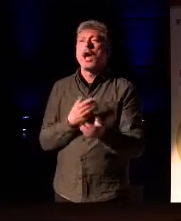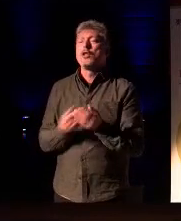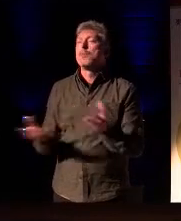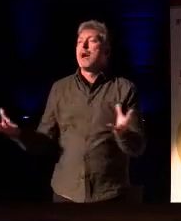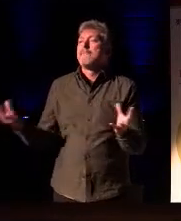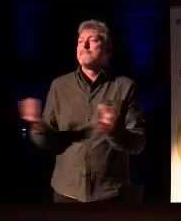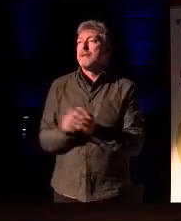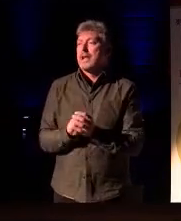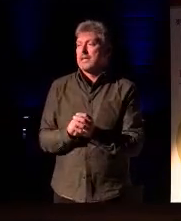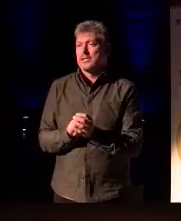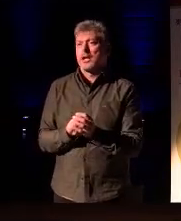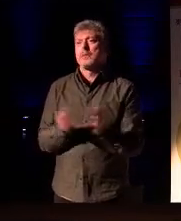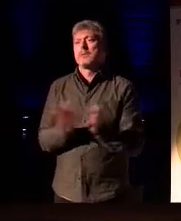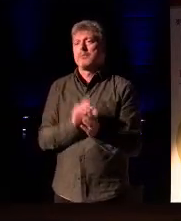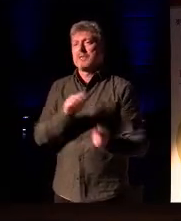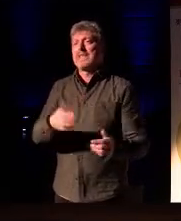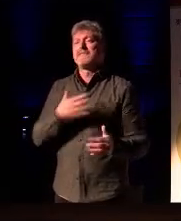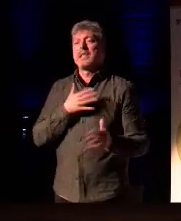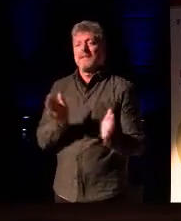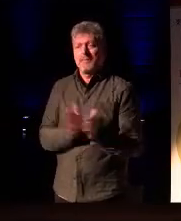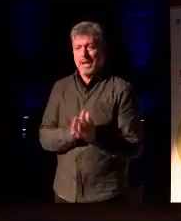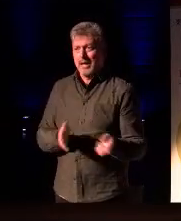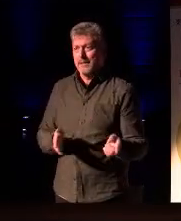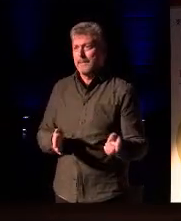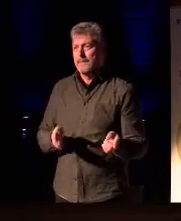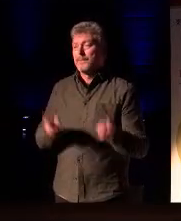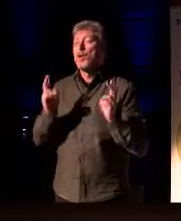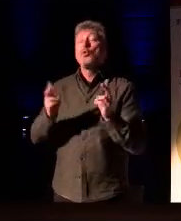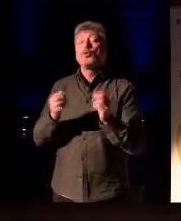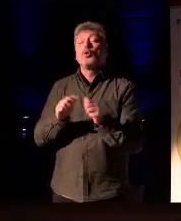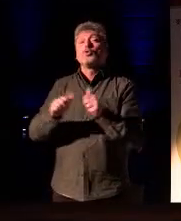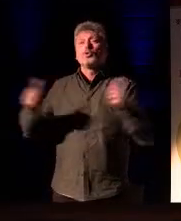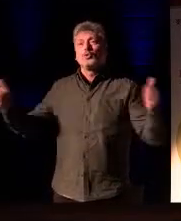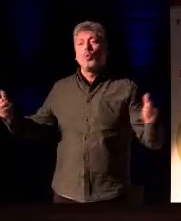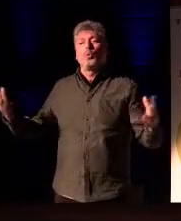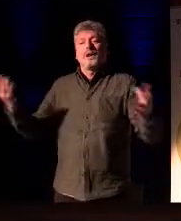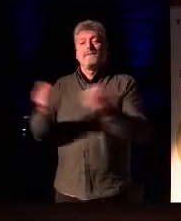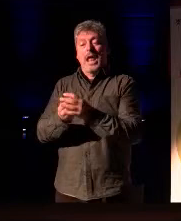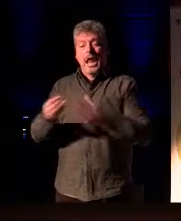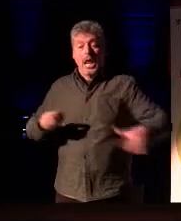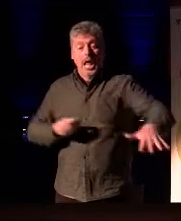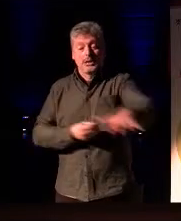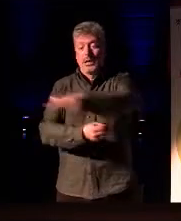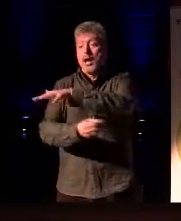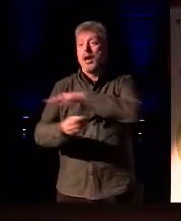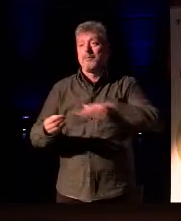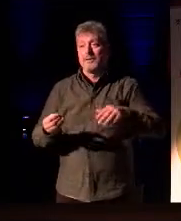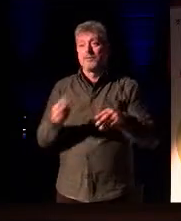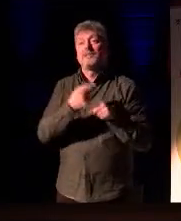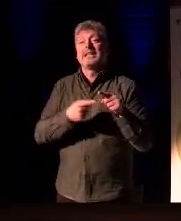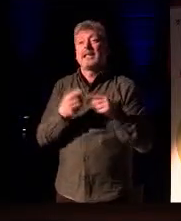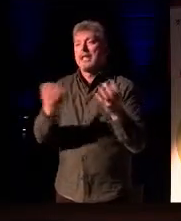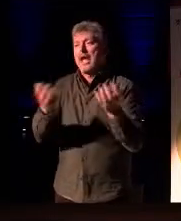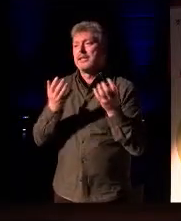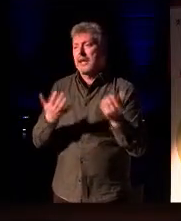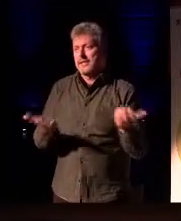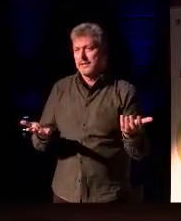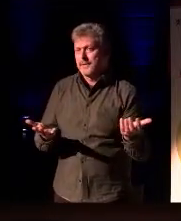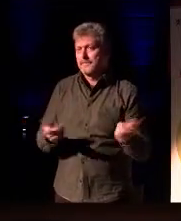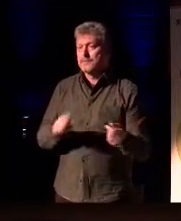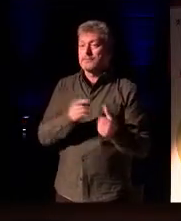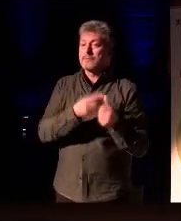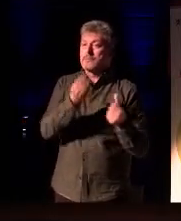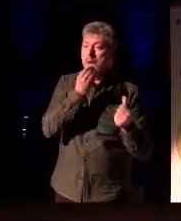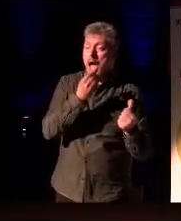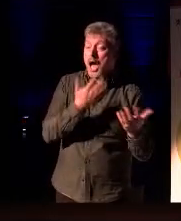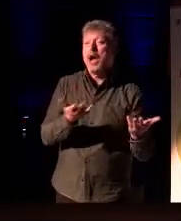den du lever livet sammen med. Og det handler om det store fellesskapet med dem du deler interesser med. Det handler om